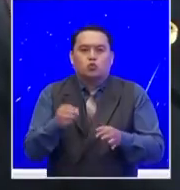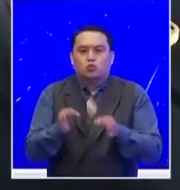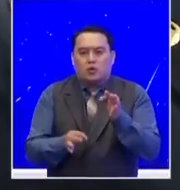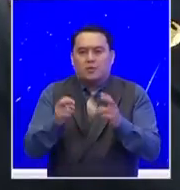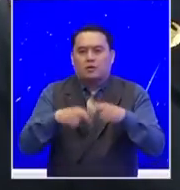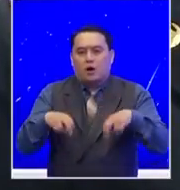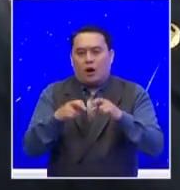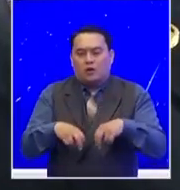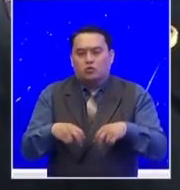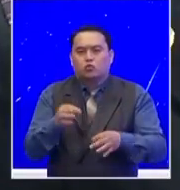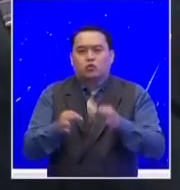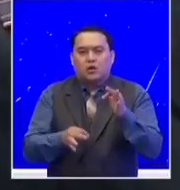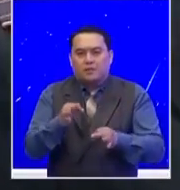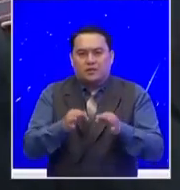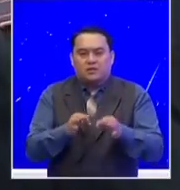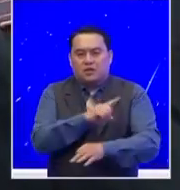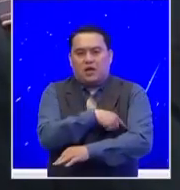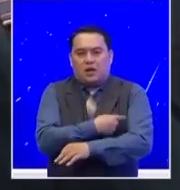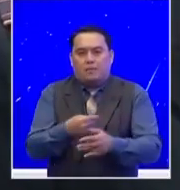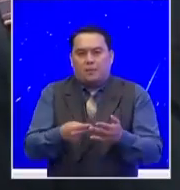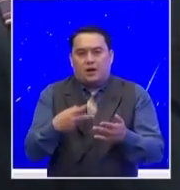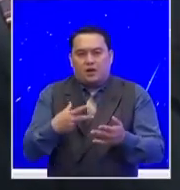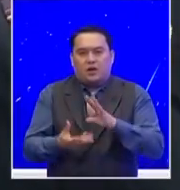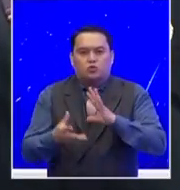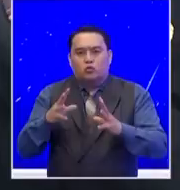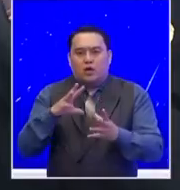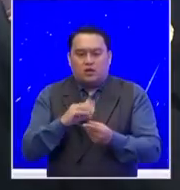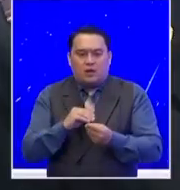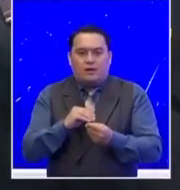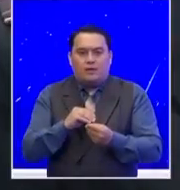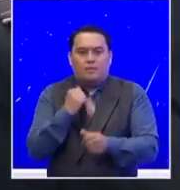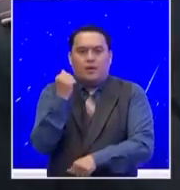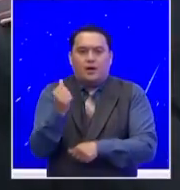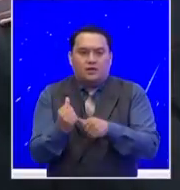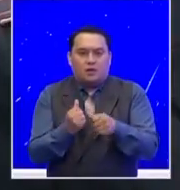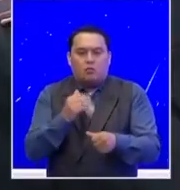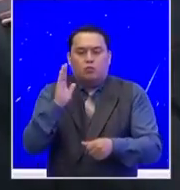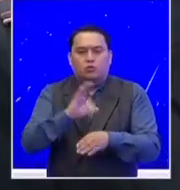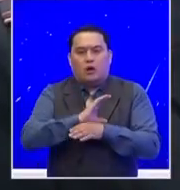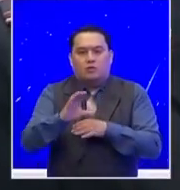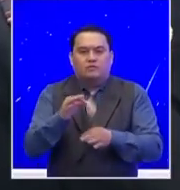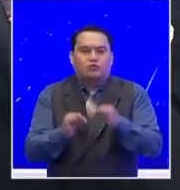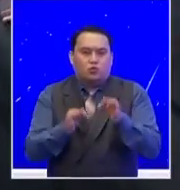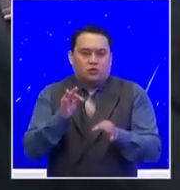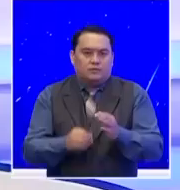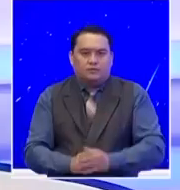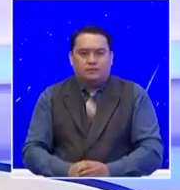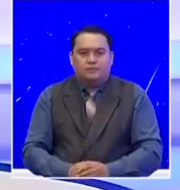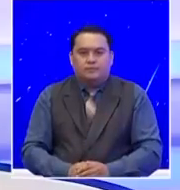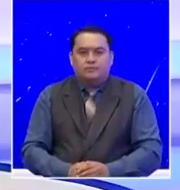расследования назначена судебно-медицинская экспертиза, по результатам которой материалы уголовного дела будут направлены в суд.